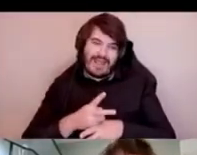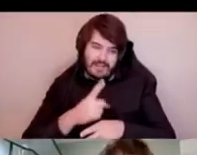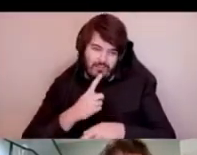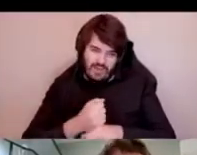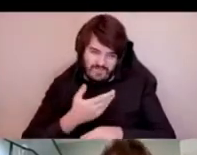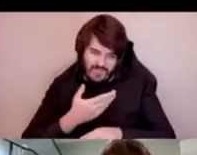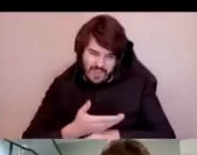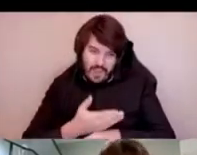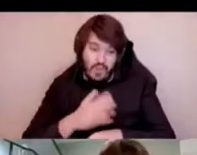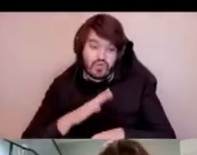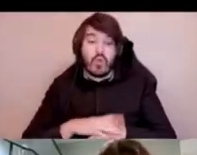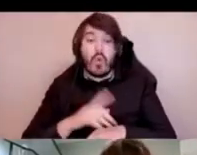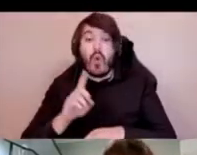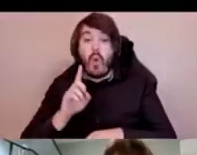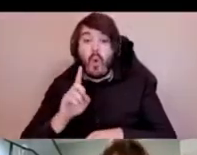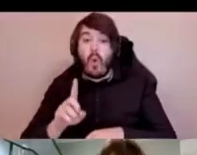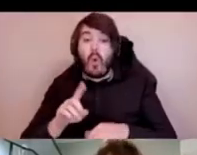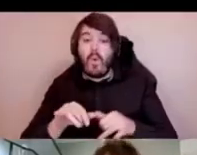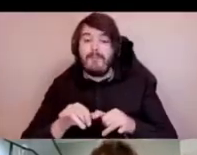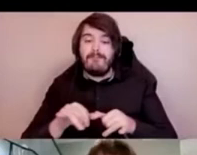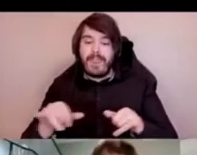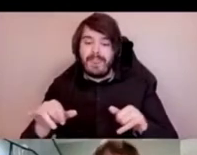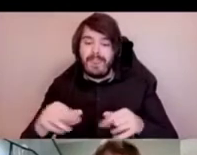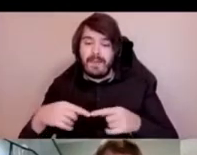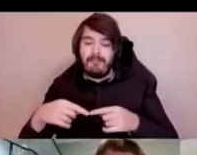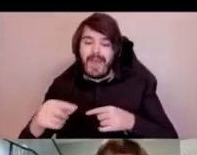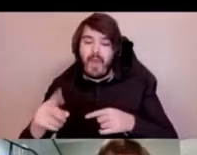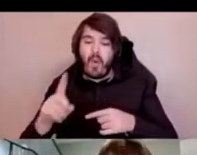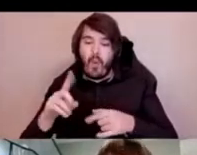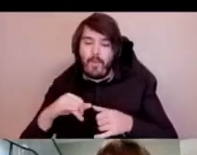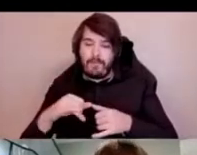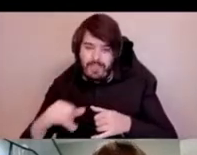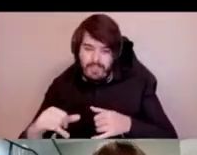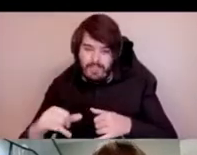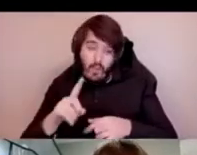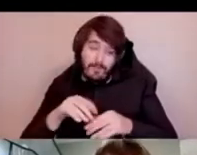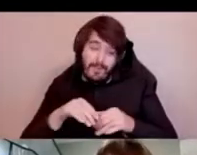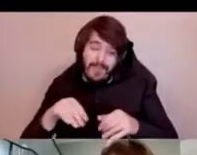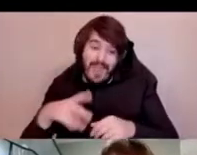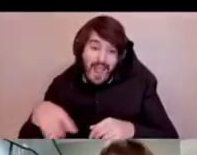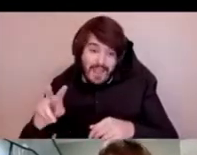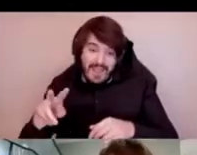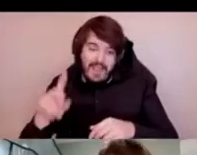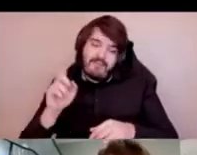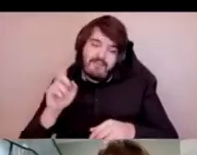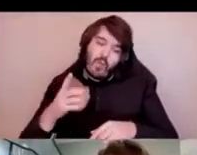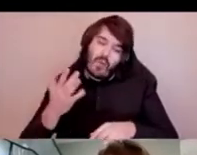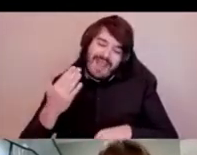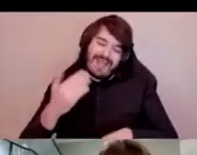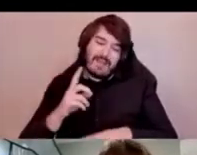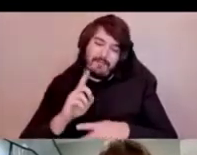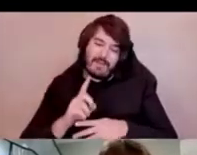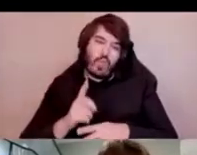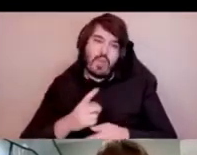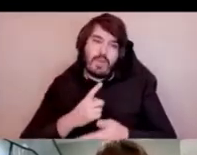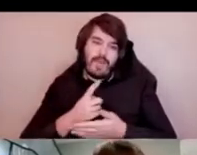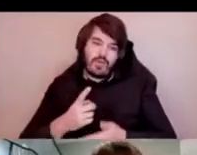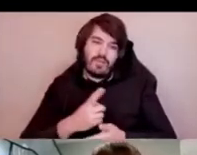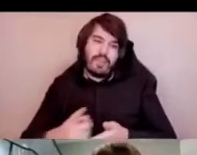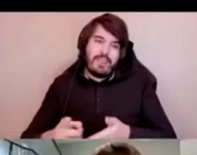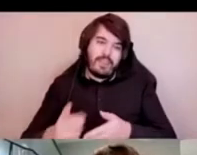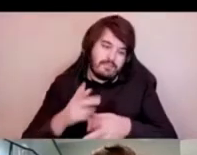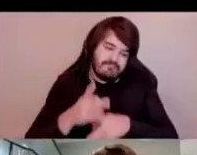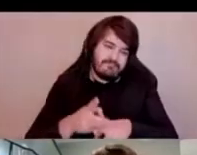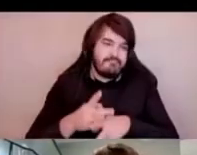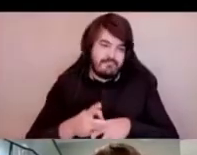personne qui aurait un carré de 1 mètre par 1 mètre aurait 15 minutes d'investissement de son temps à mettre.